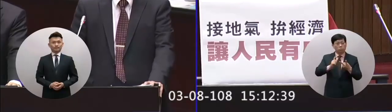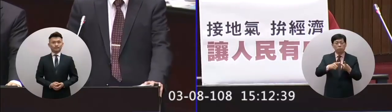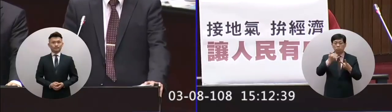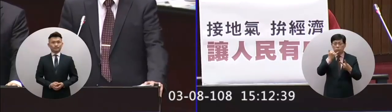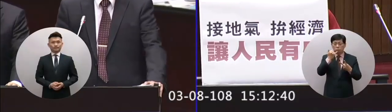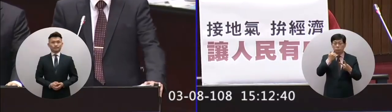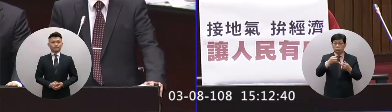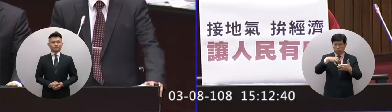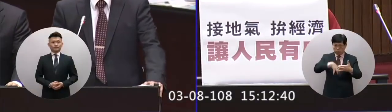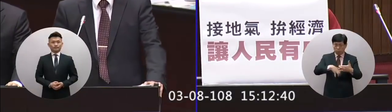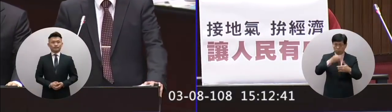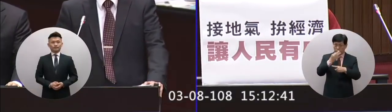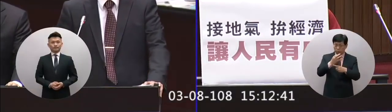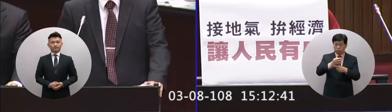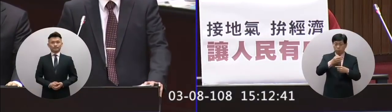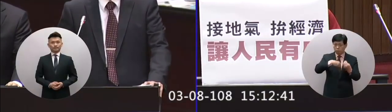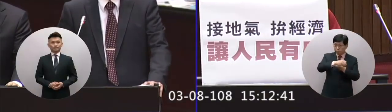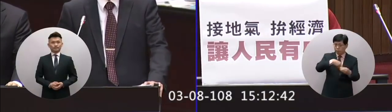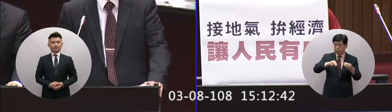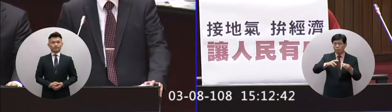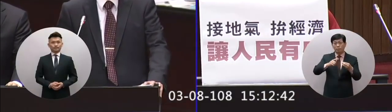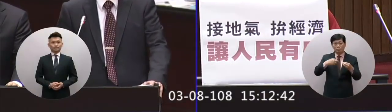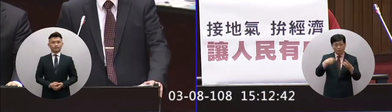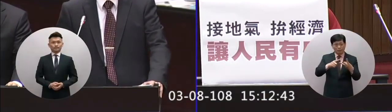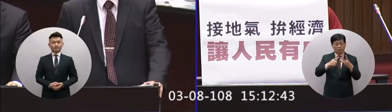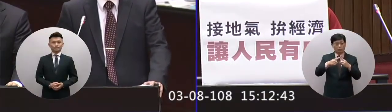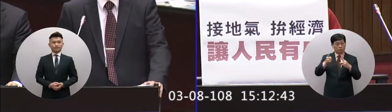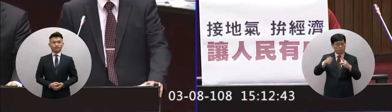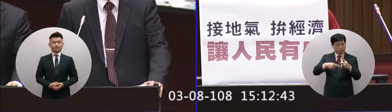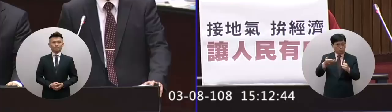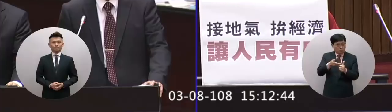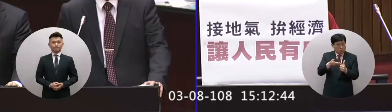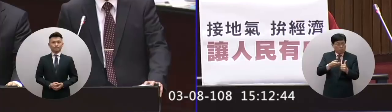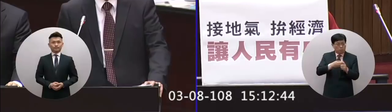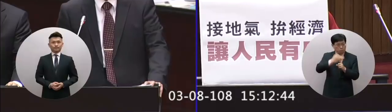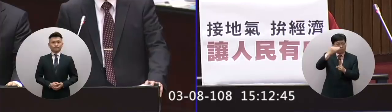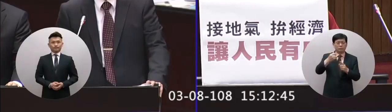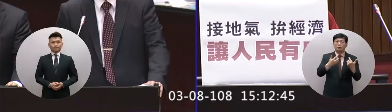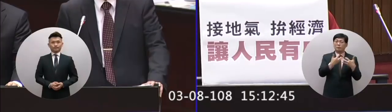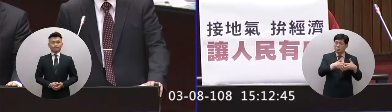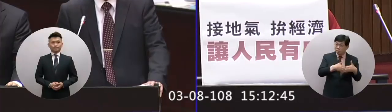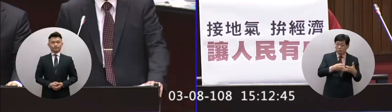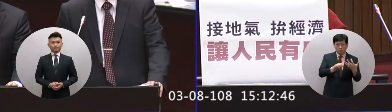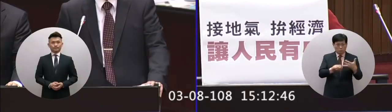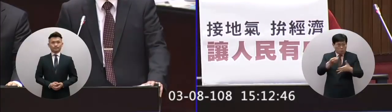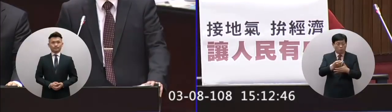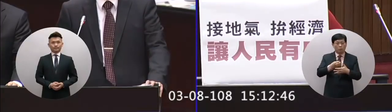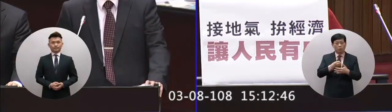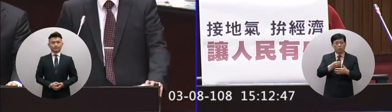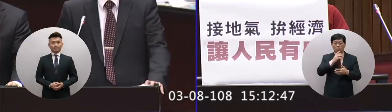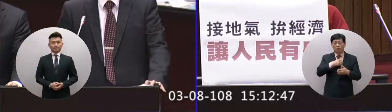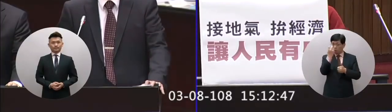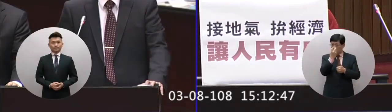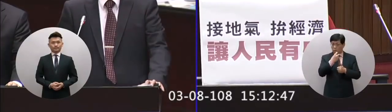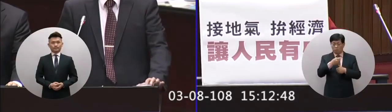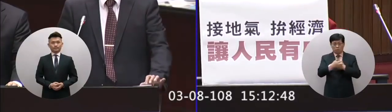以弹性，但是另外一个对人力的素质的提升，你要有机械设备要提升，但要